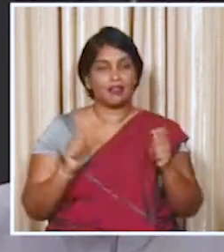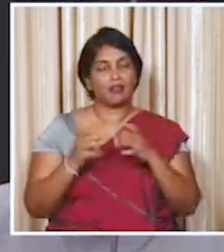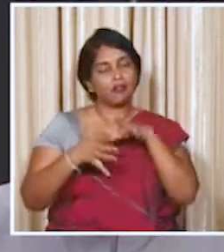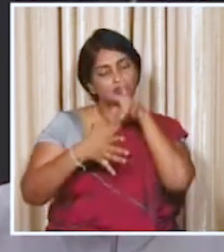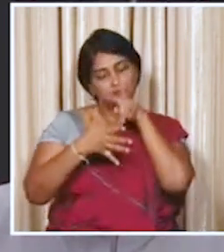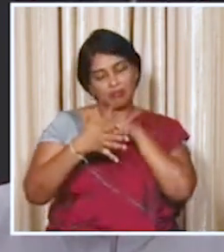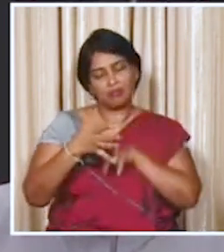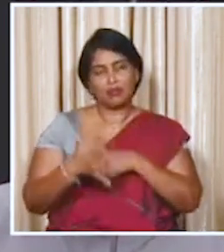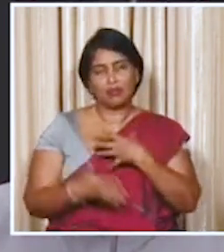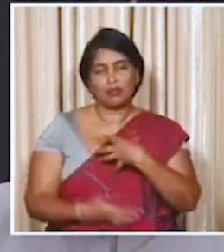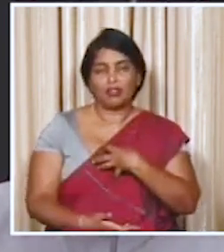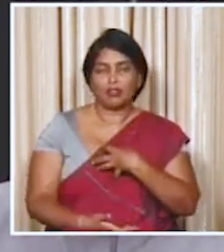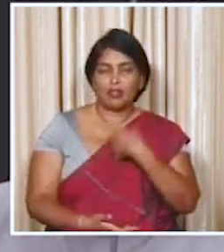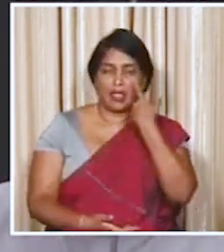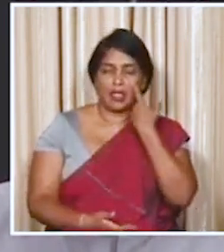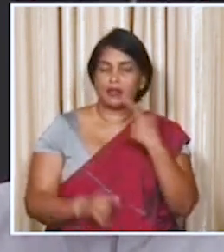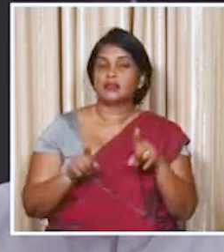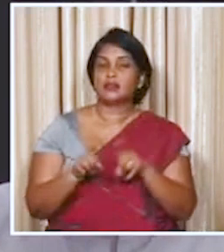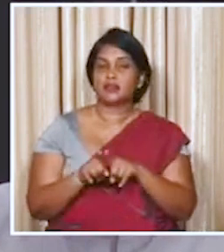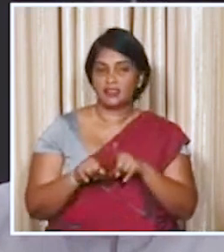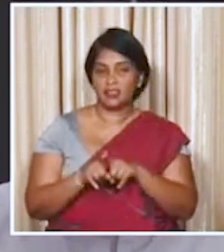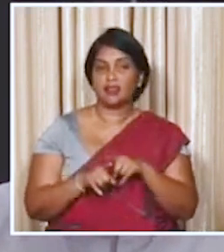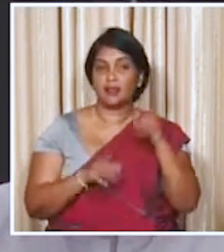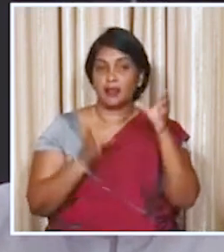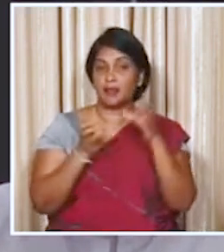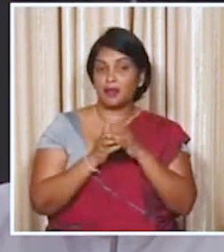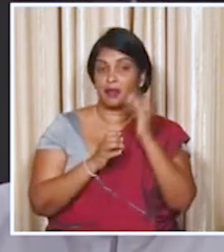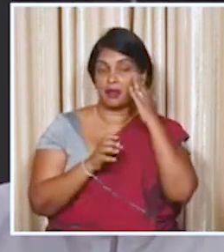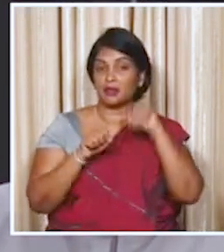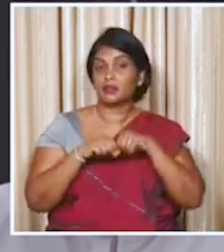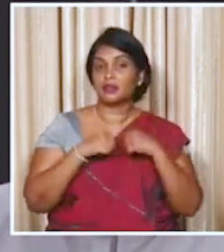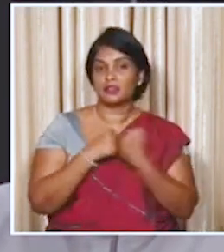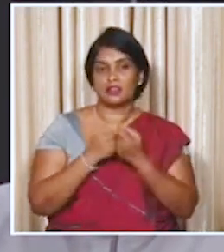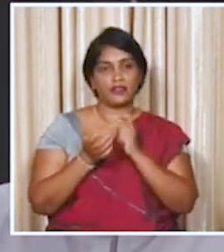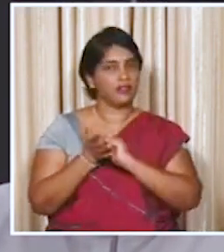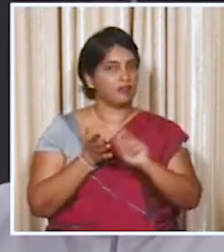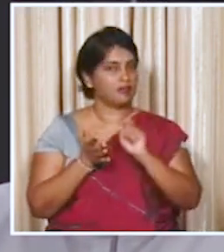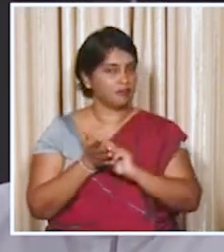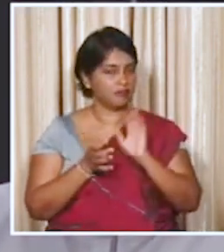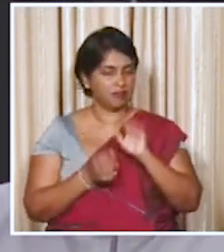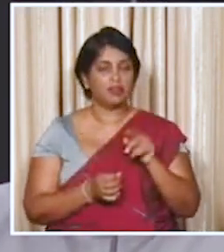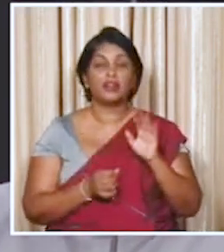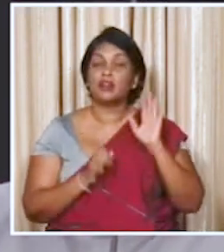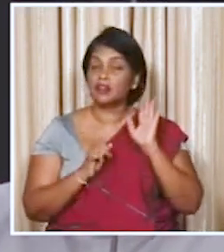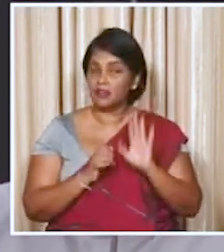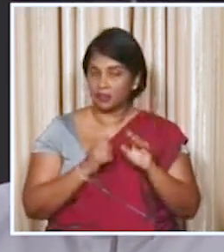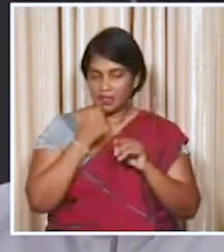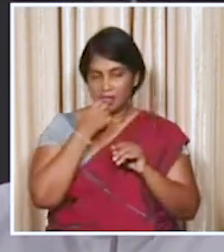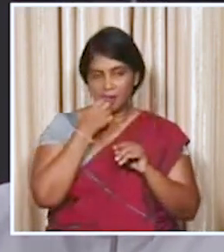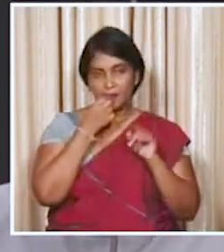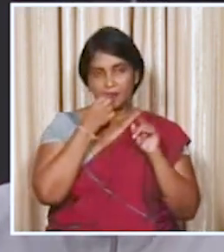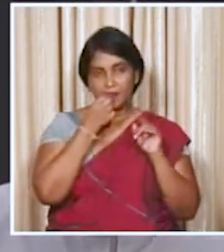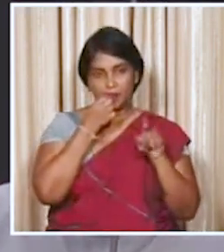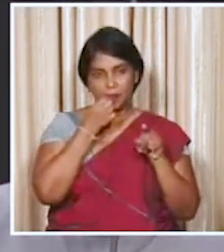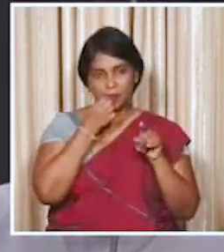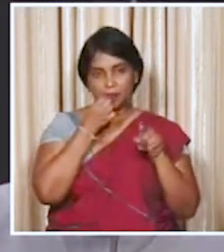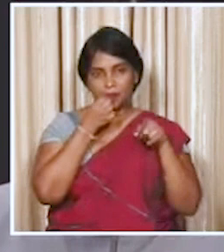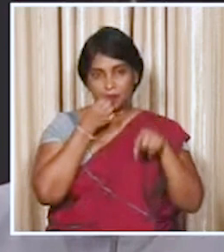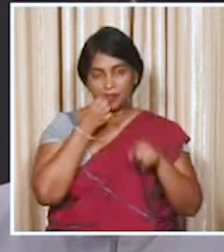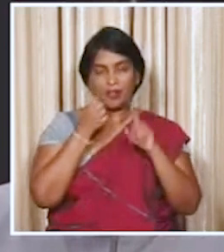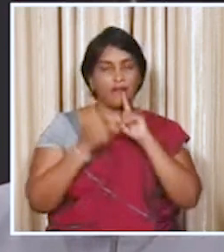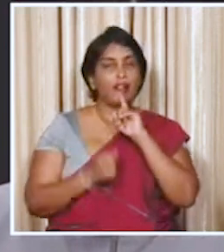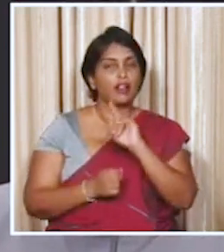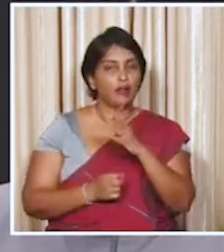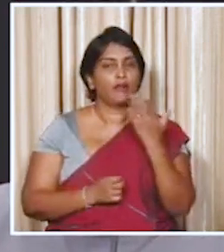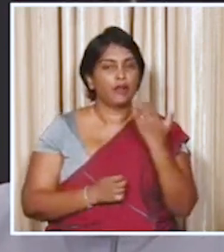බැලුවාම නිකන් ඇඬෙන විදියට ඔබතුමියලාගේ පක්ෂේ කාන්තා සංවිධානයේ ලියලා තිබුණා. හැබැයි ඒක මෙතනද කියුනේ